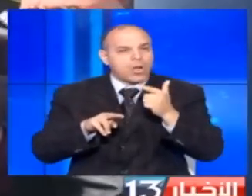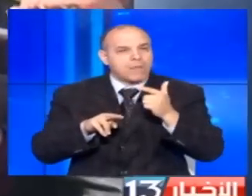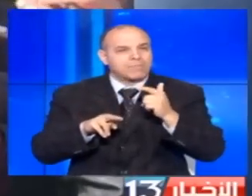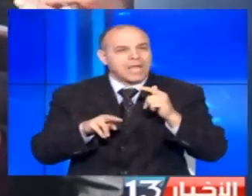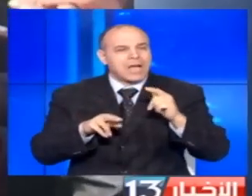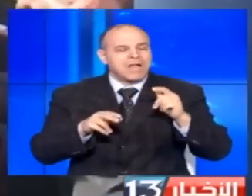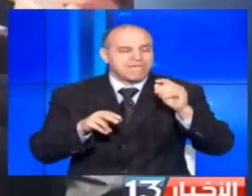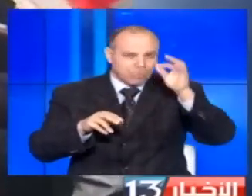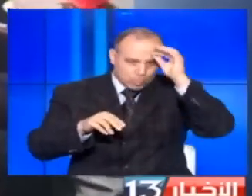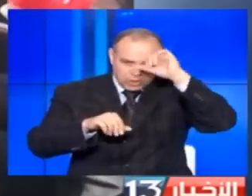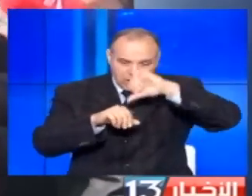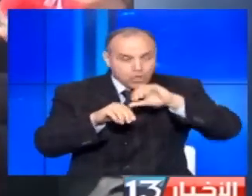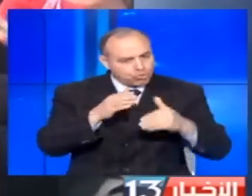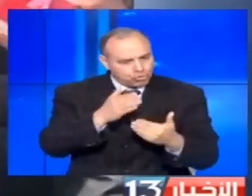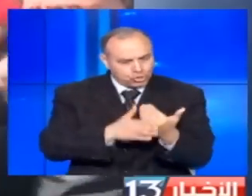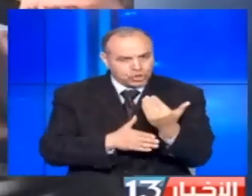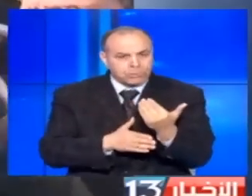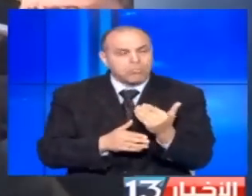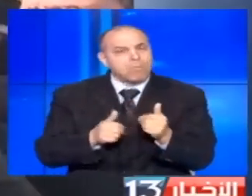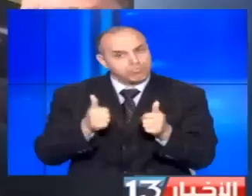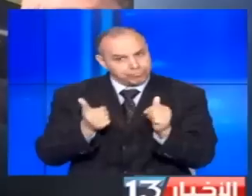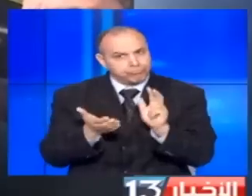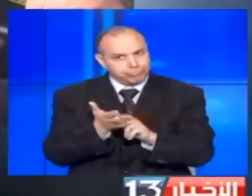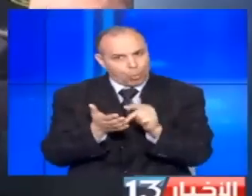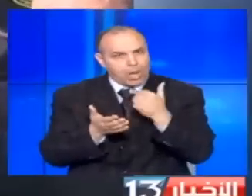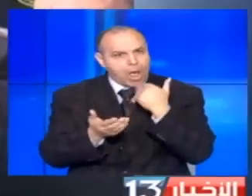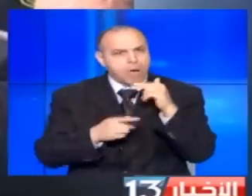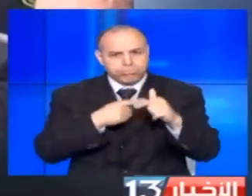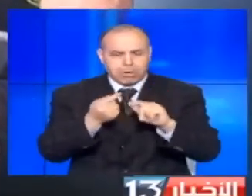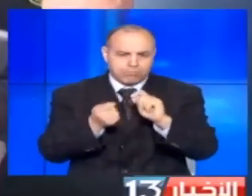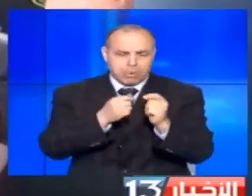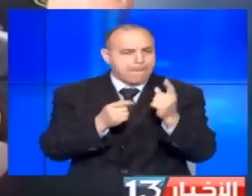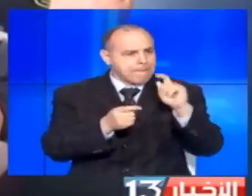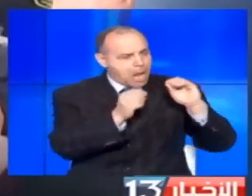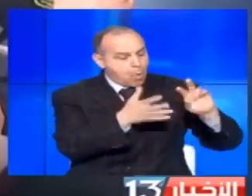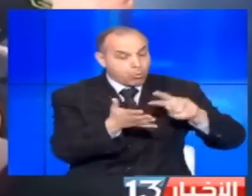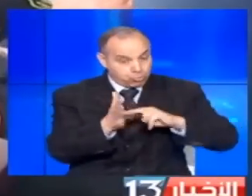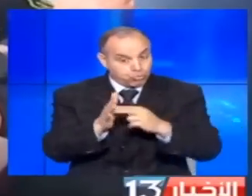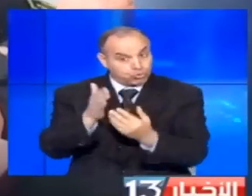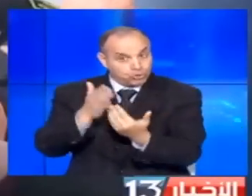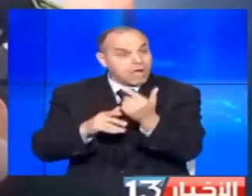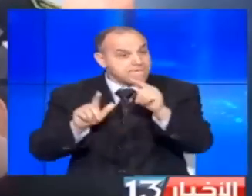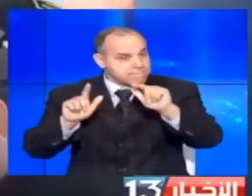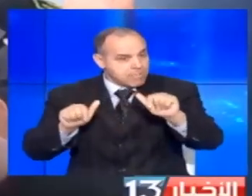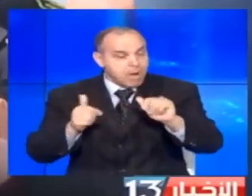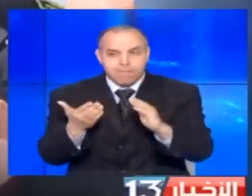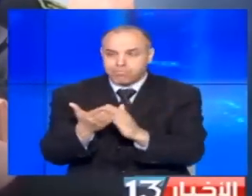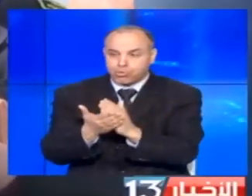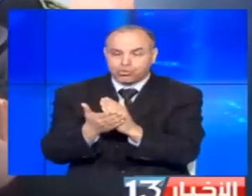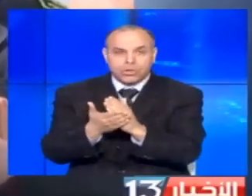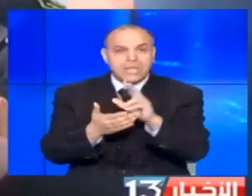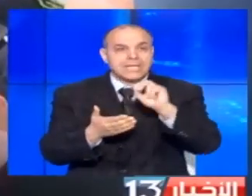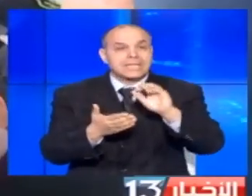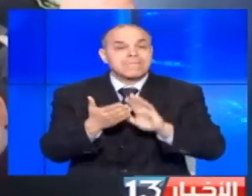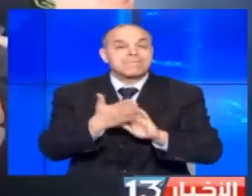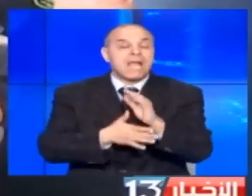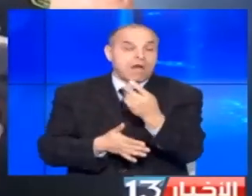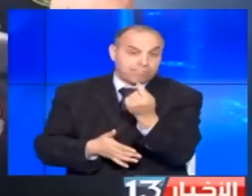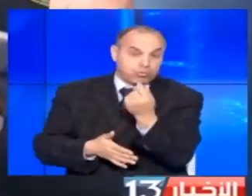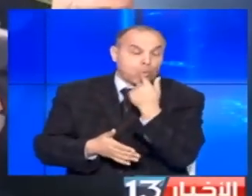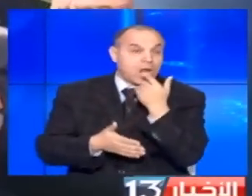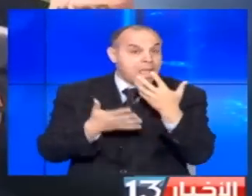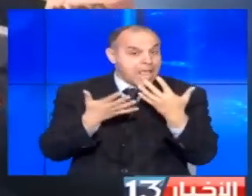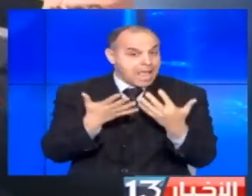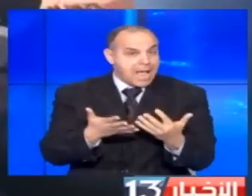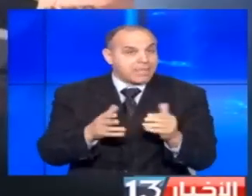دي بو هنا في تونس حاجه جديده تثمين معناها كل شيء حتى شي ما يضيع شفنا تكنولوجيات حديثه مشروع اكثر من 30 مليون دينار